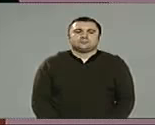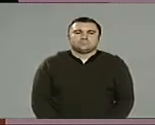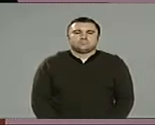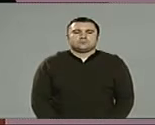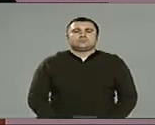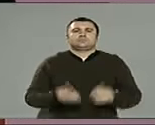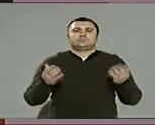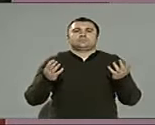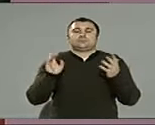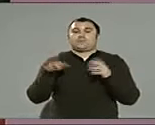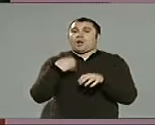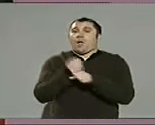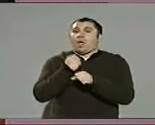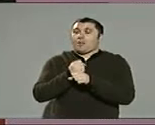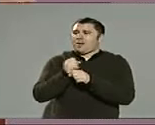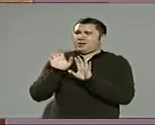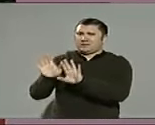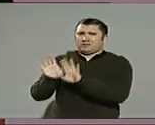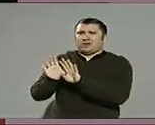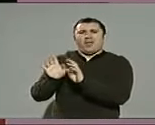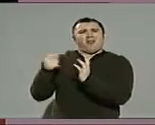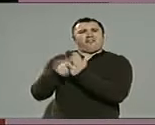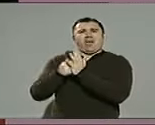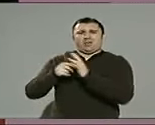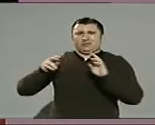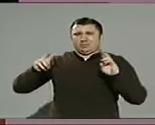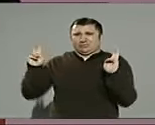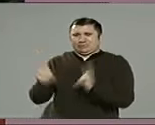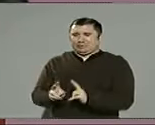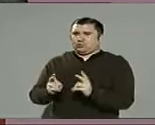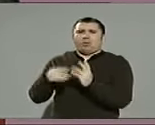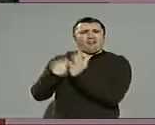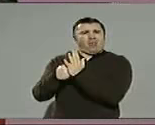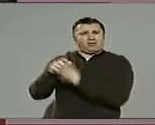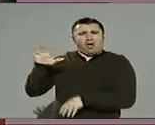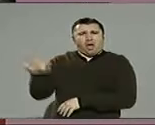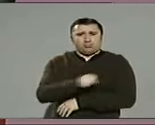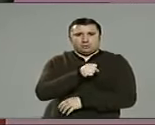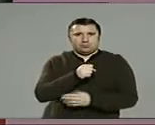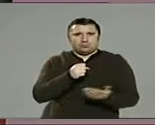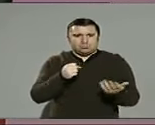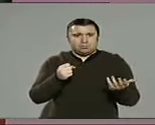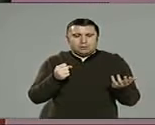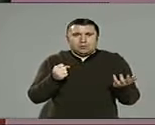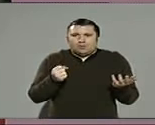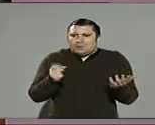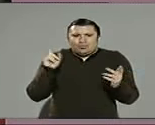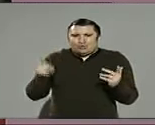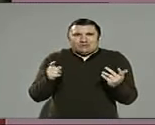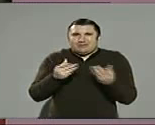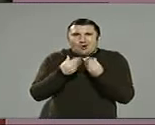Und die Entwertung von Arbeit ist eines nach wie vor der schwierigsten und wichtigsten Aufgaben, die wir lösen müssen in unserem